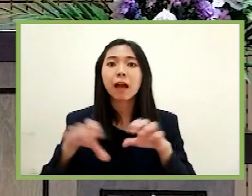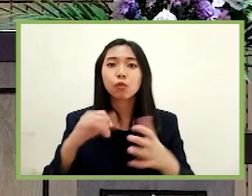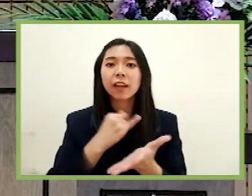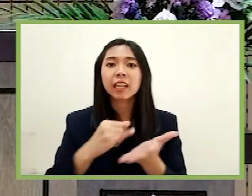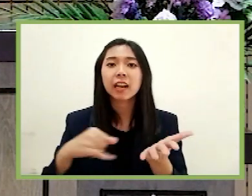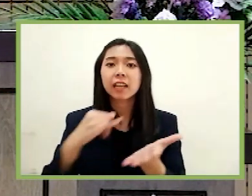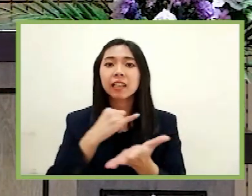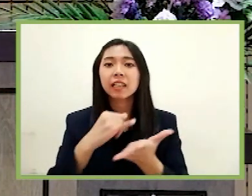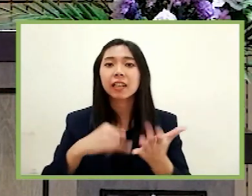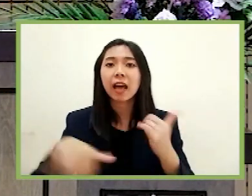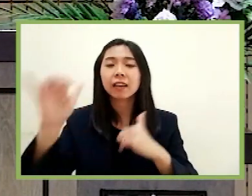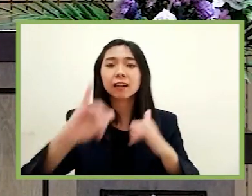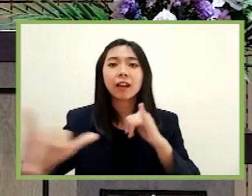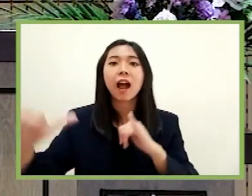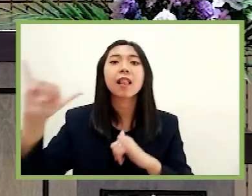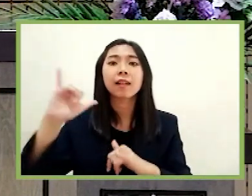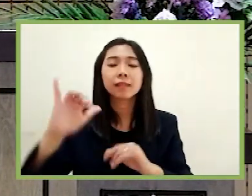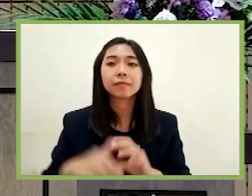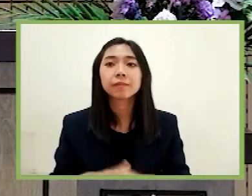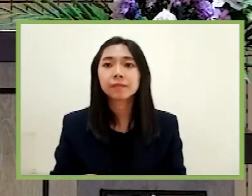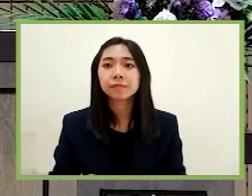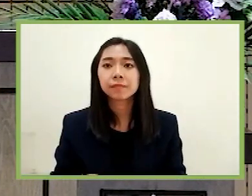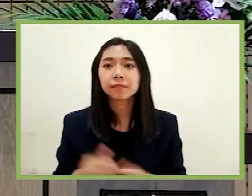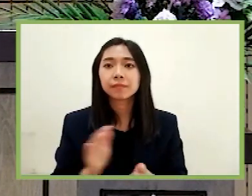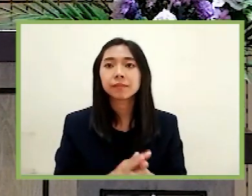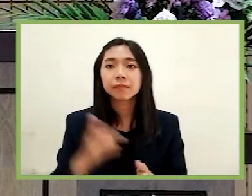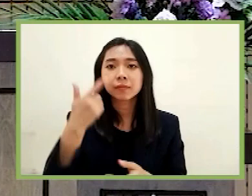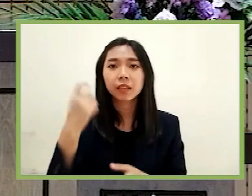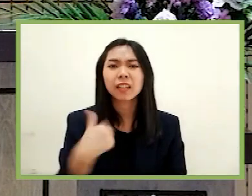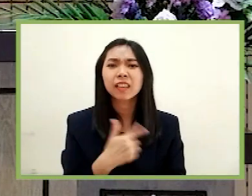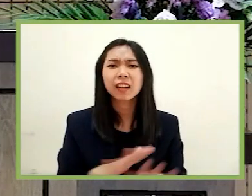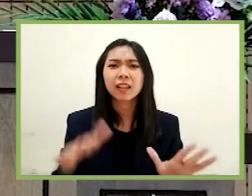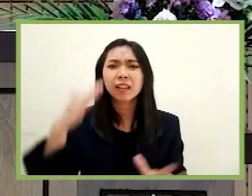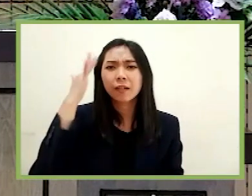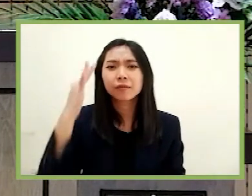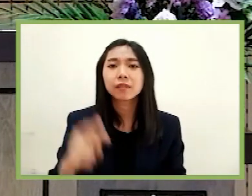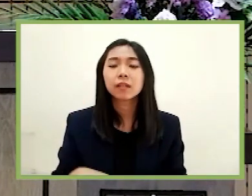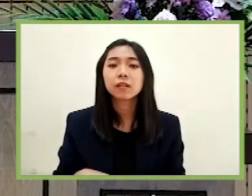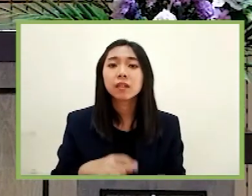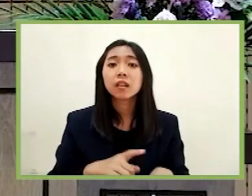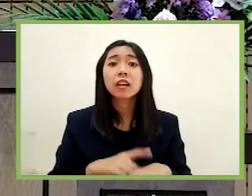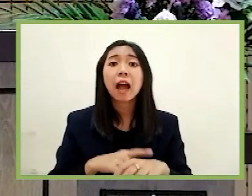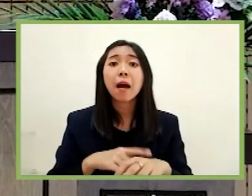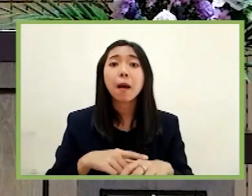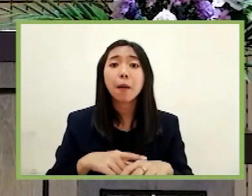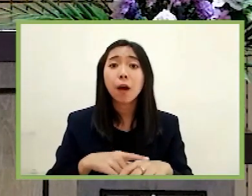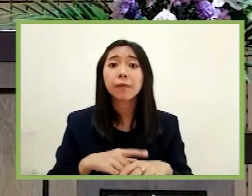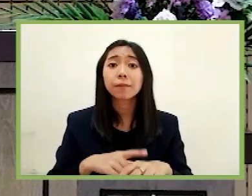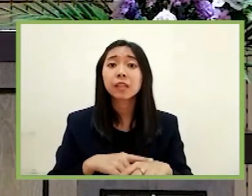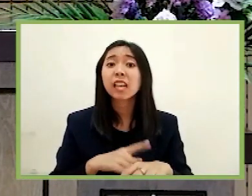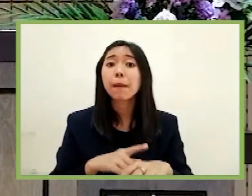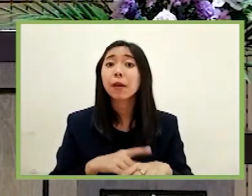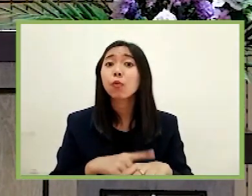Keabadian itu karena kita tidak mengerti fun waktu kita tiba